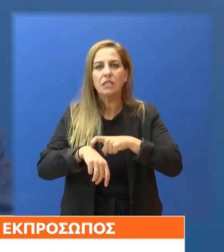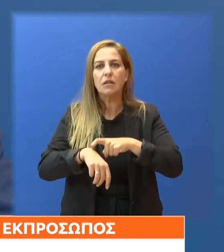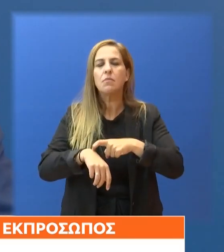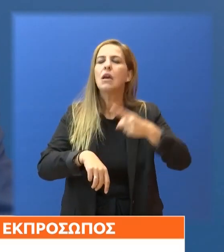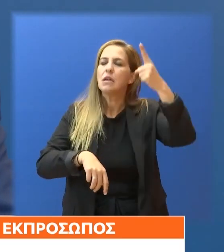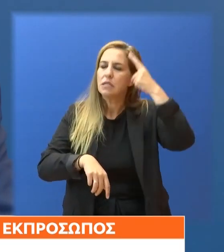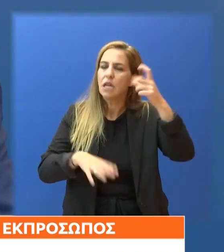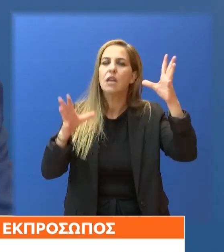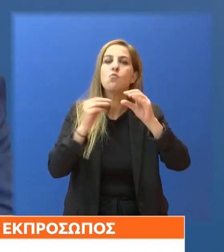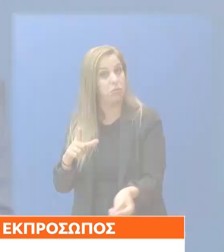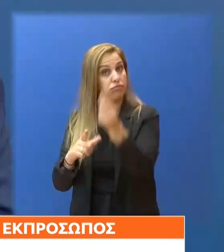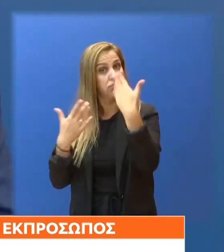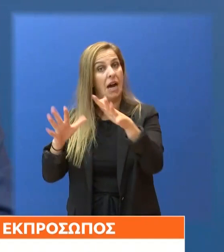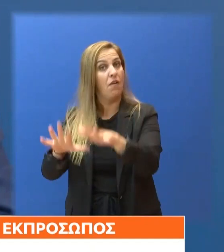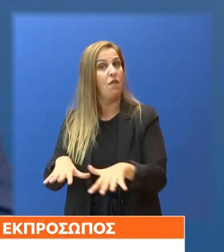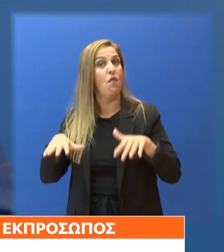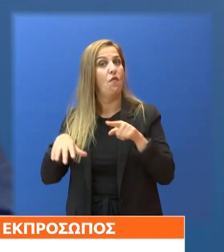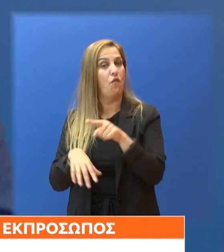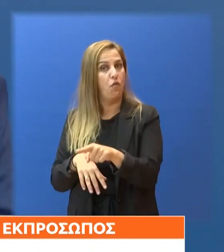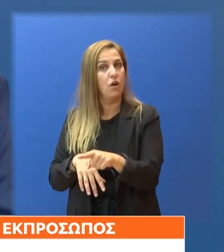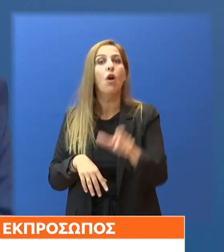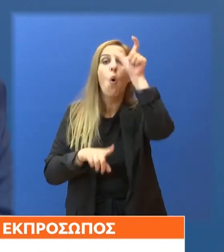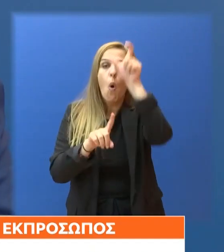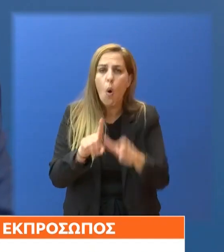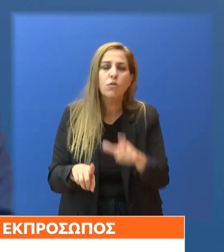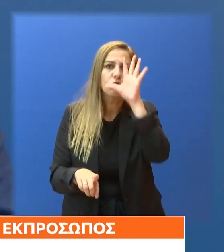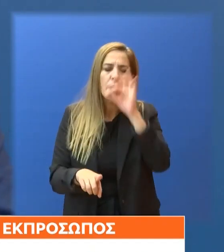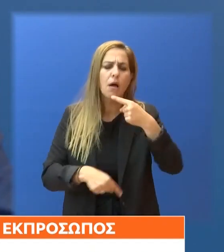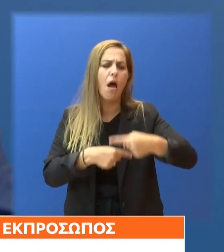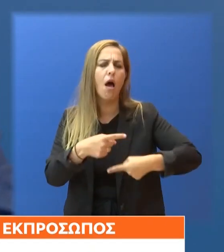να ανταπεξέλθει στις απαιτήσεις αυτού του πεδίου. Η εμπειρία του, τα χαρακτηριστικά του,